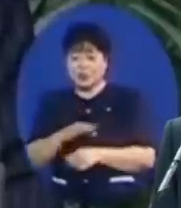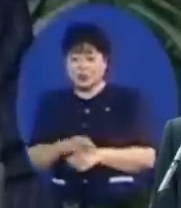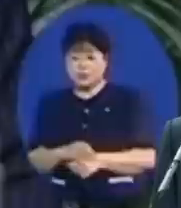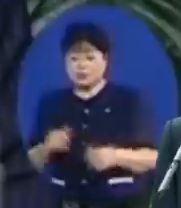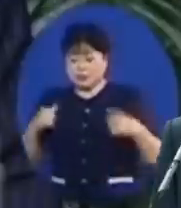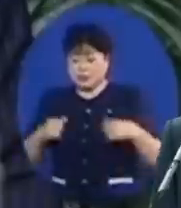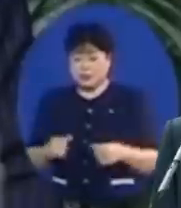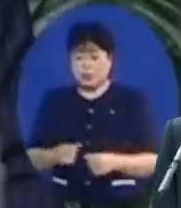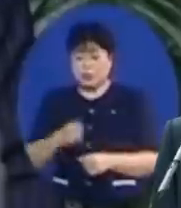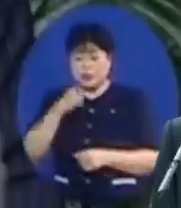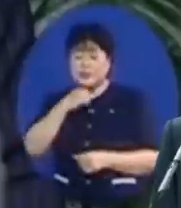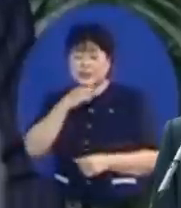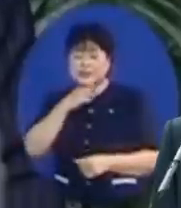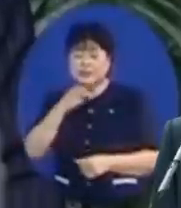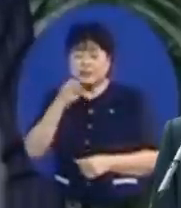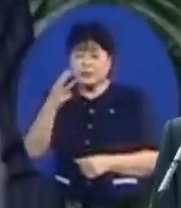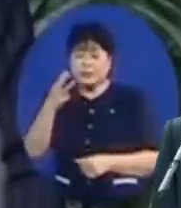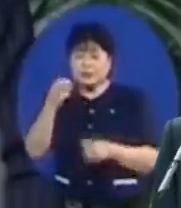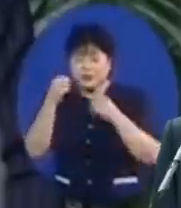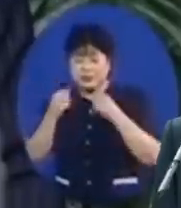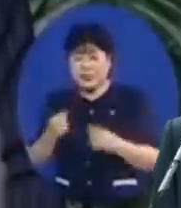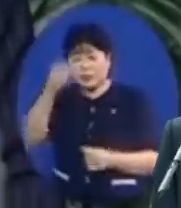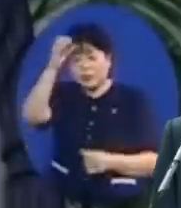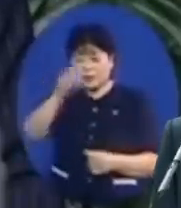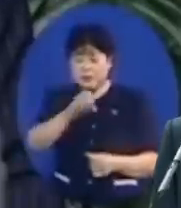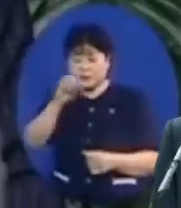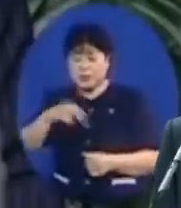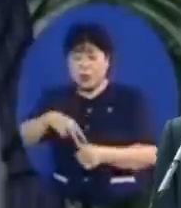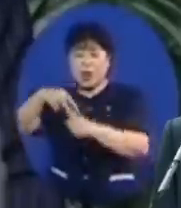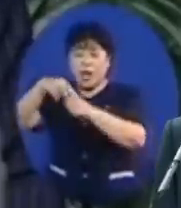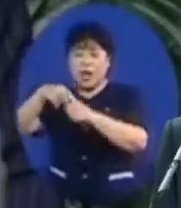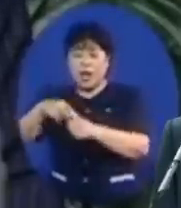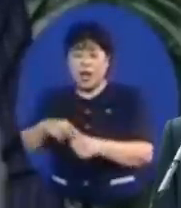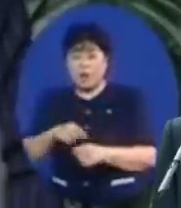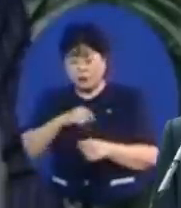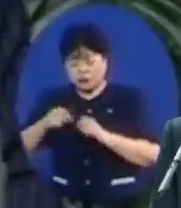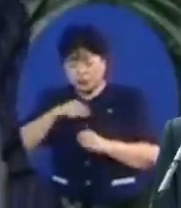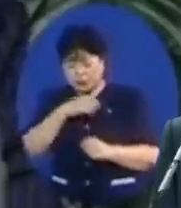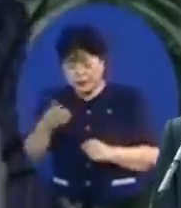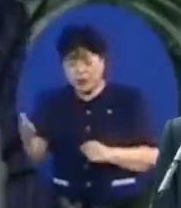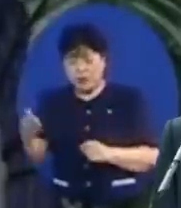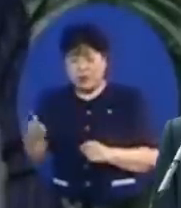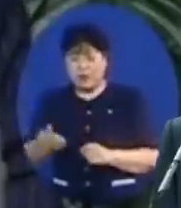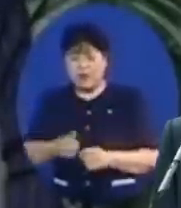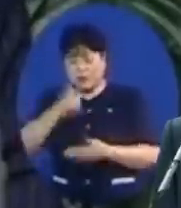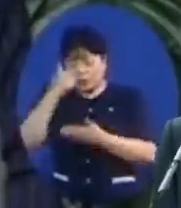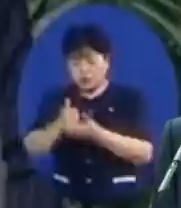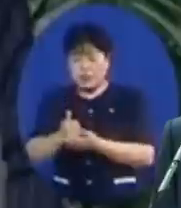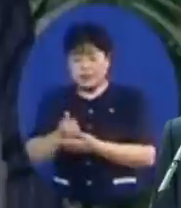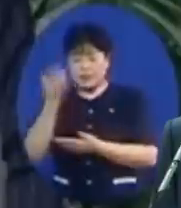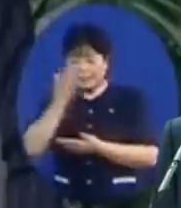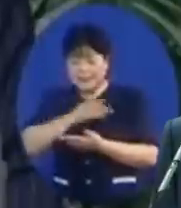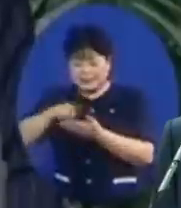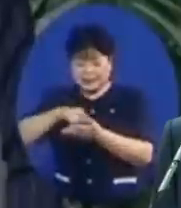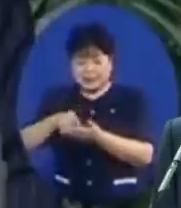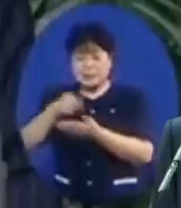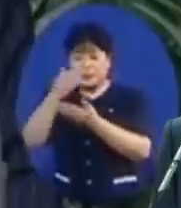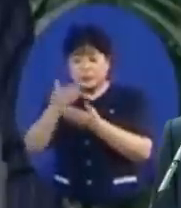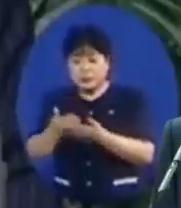쓰고 33년을 사시고 십자가에 올라가서 몸짓고 피를 흘려 여러분의 일생의 죄를 청산하는